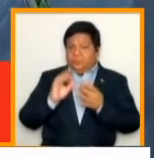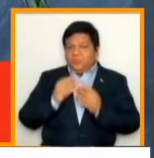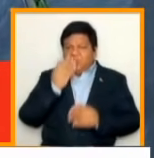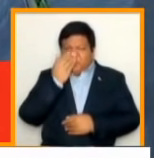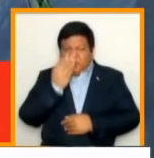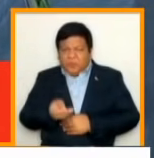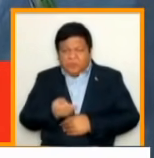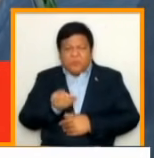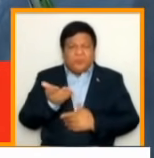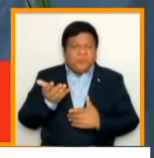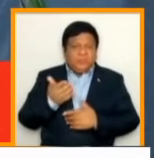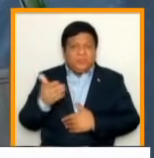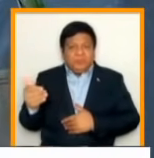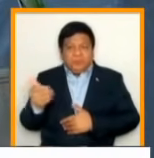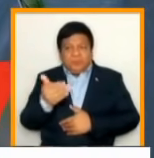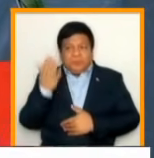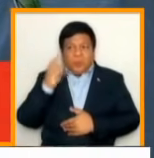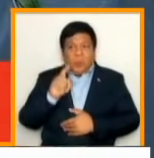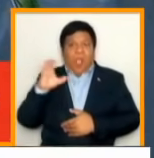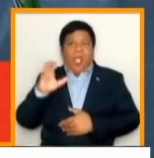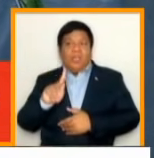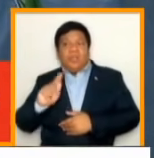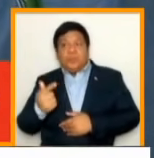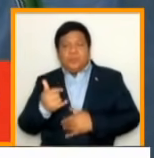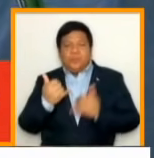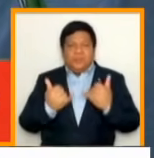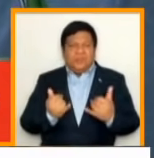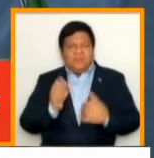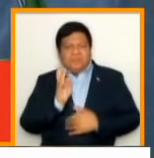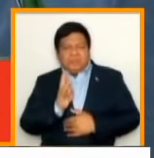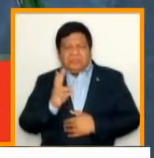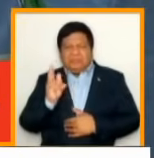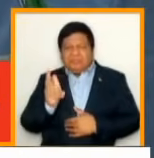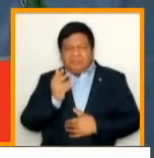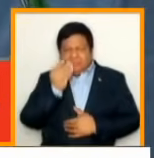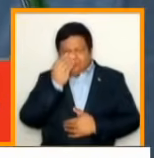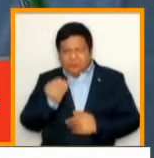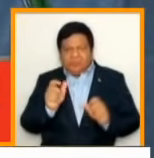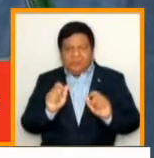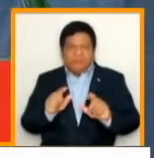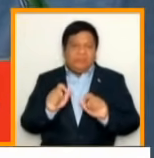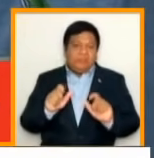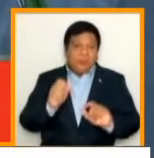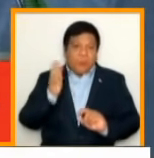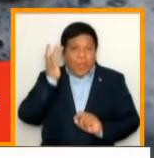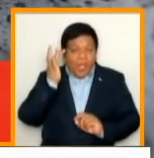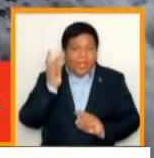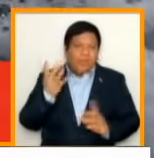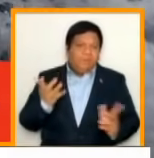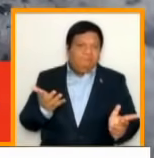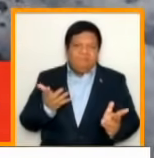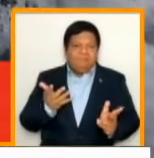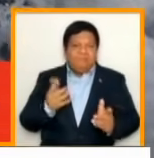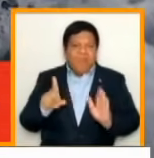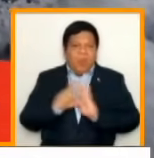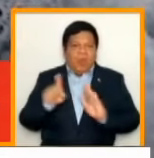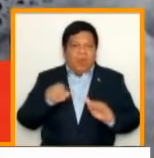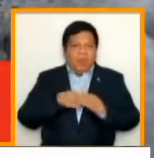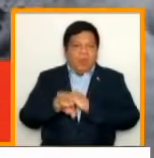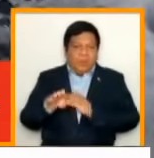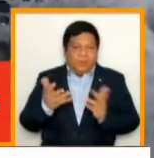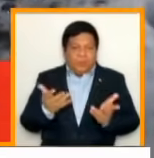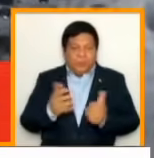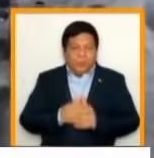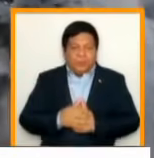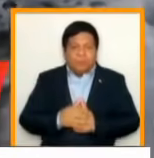kilo, ngayon po minsan 40 lang, 30. Opo, dahil nga po hindi sila magpapasok. Pero ayon sa inilabas na pahayag